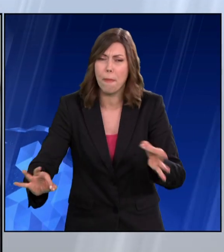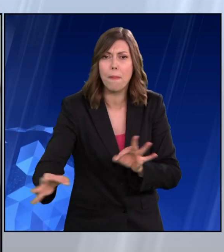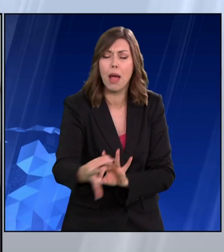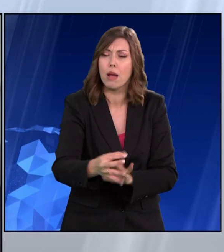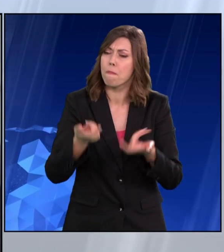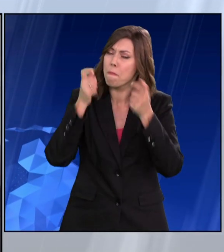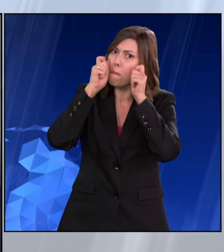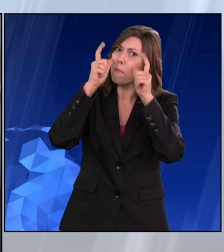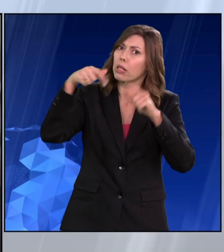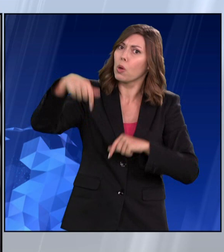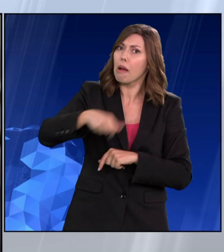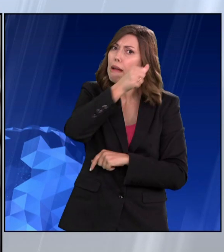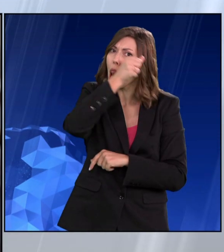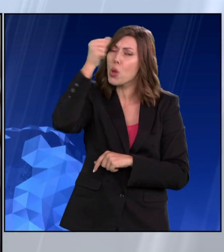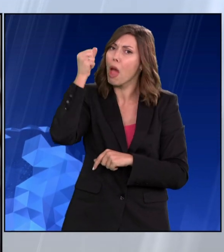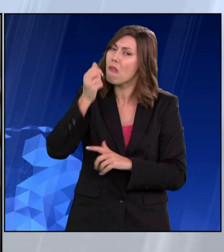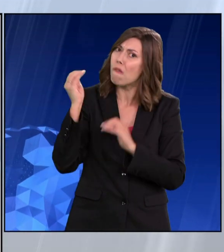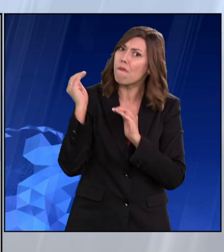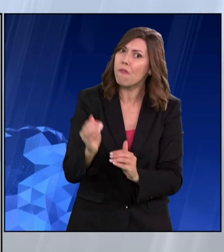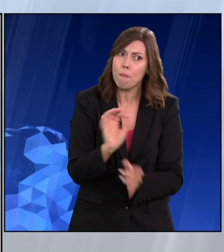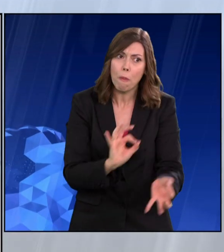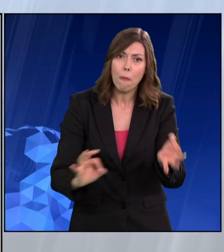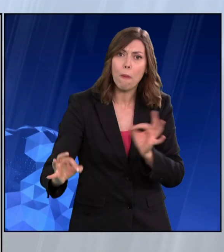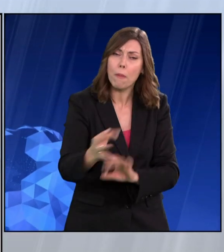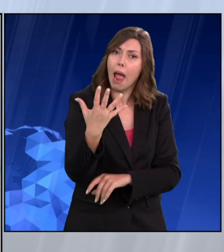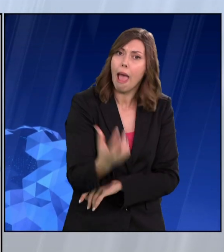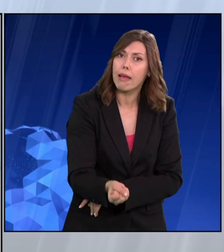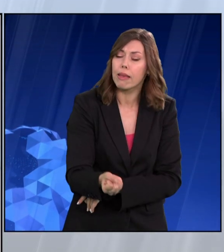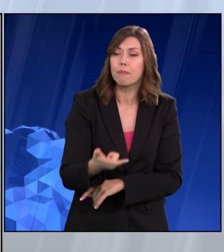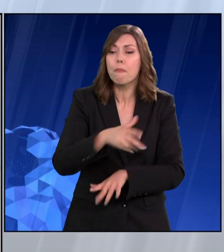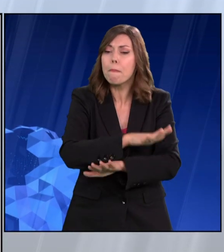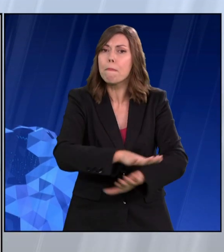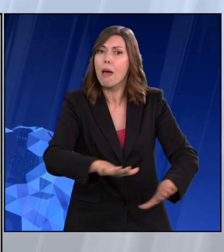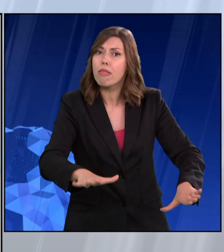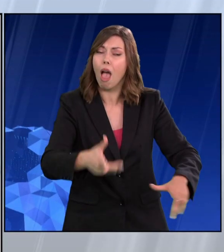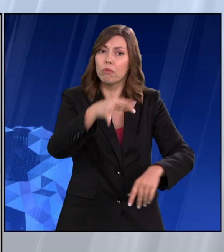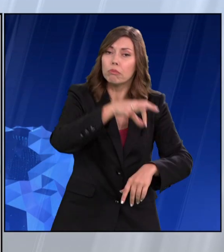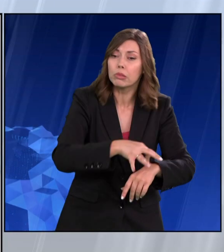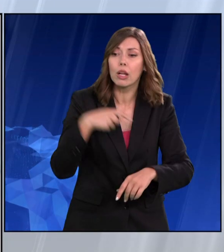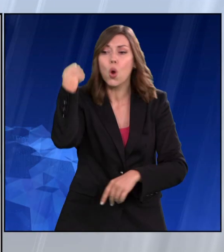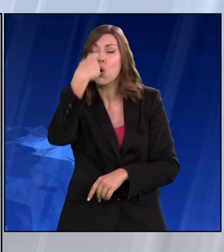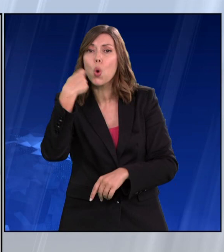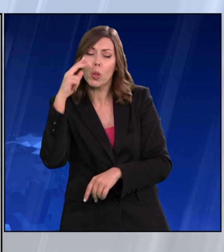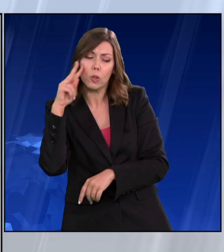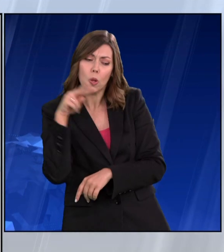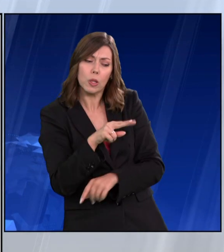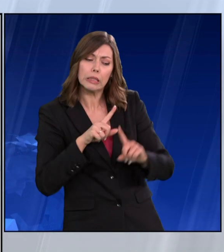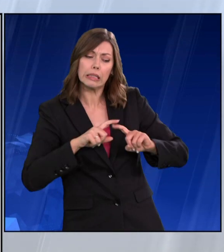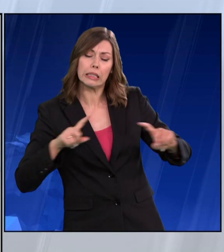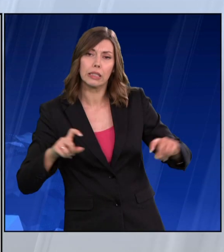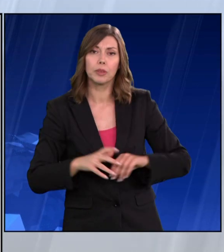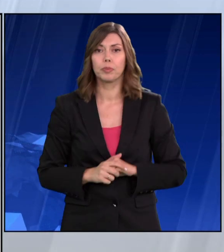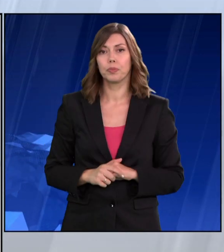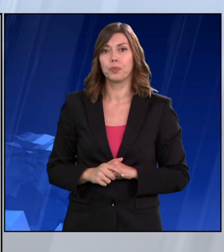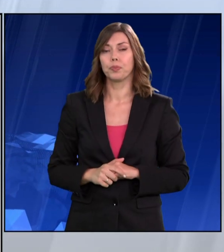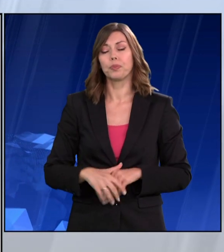Ποια είναι τα συμπτώματα που θα πρέπει να προσέξουν οι γονείς? Ο Στρεπτόκοκκος είναι ένα μικρόβιο το οποίο είναι γνωστό σε